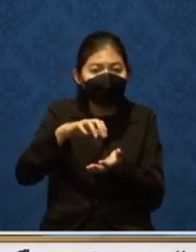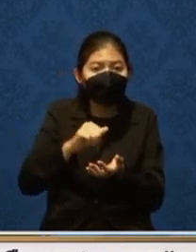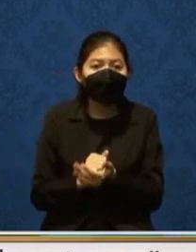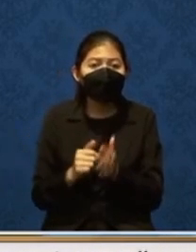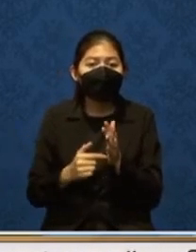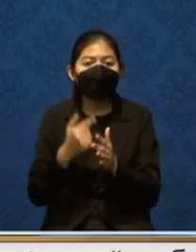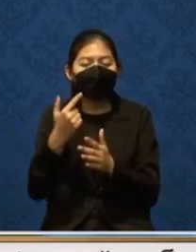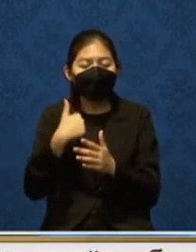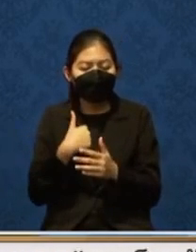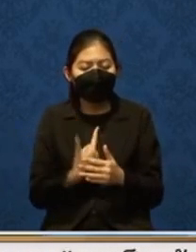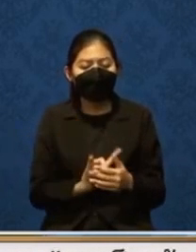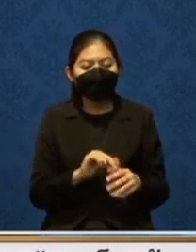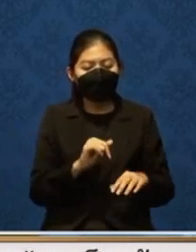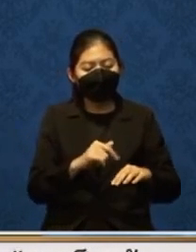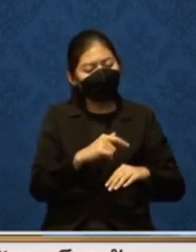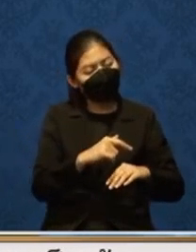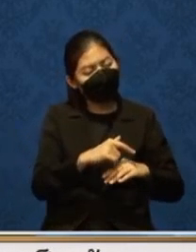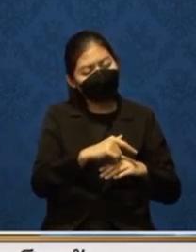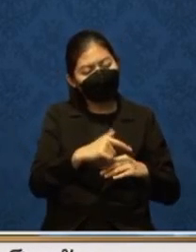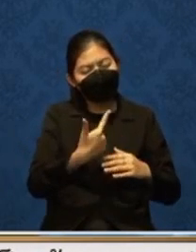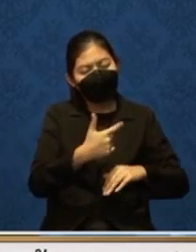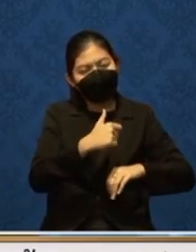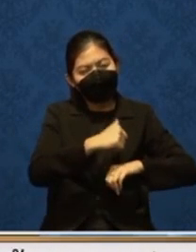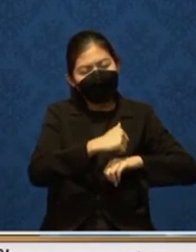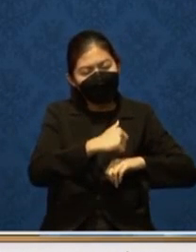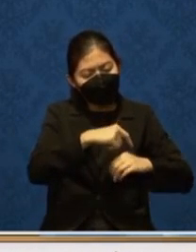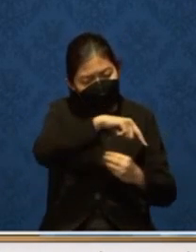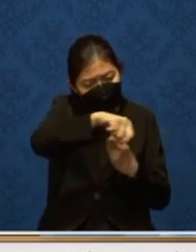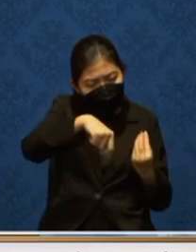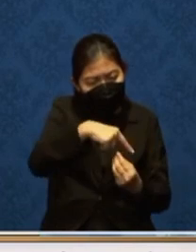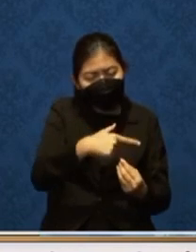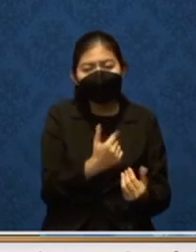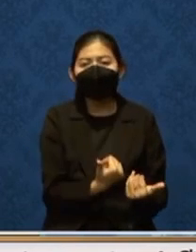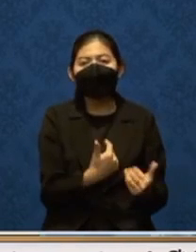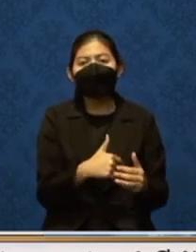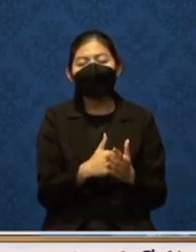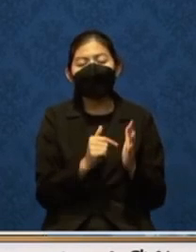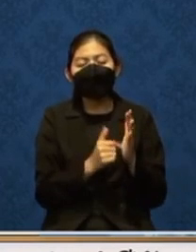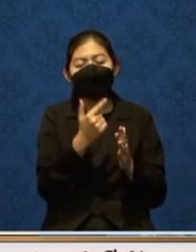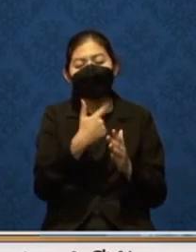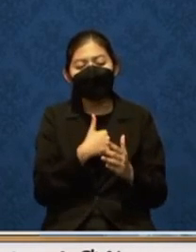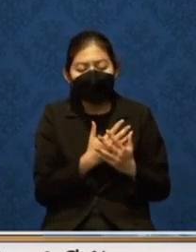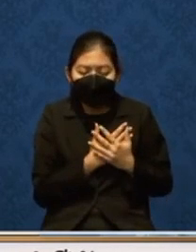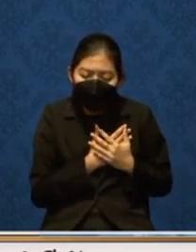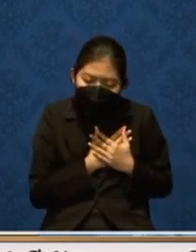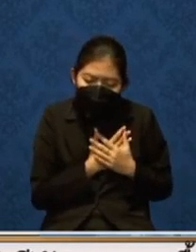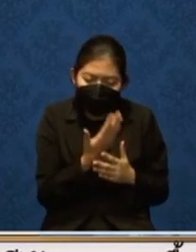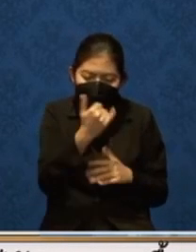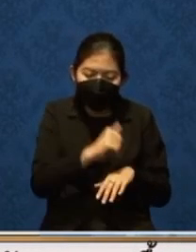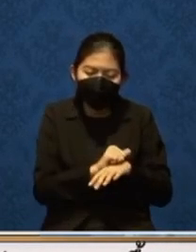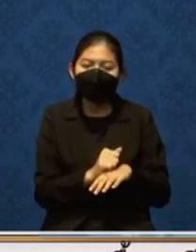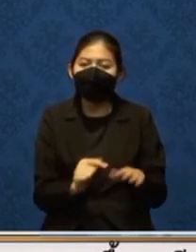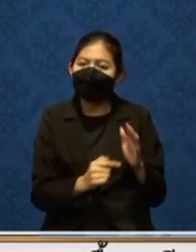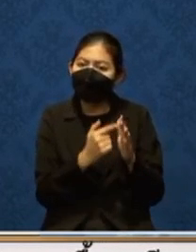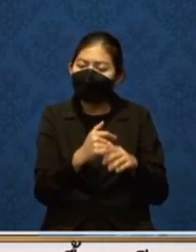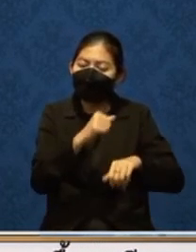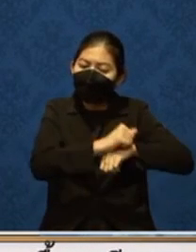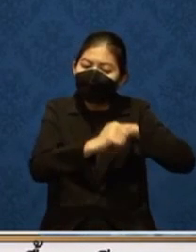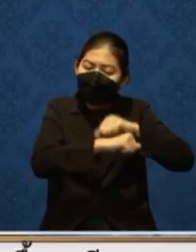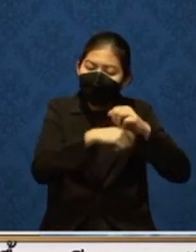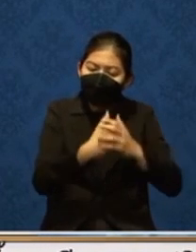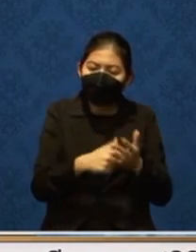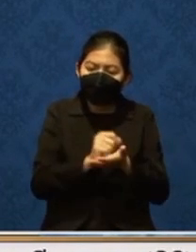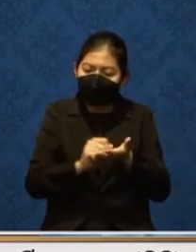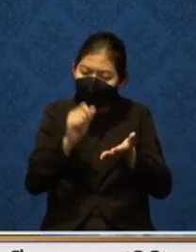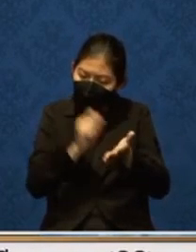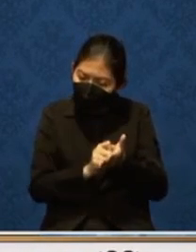การททานรักและหวงแหนเพระอะไรครับธุรกิจนี้เป็ธุกิททานดัฐมตรีกอตั้งกับมือ จดทะเบียที่ตั้งในบ